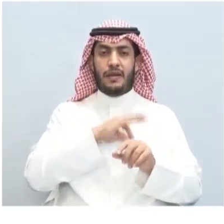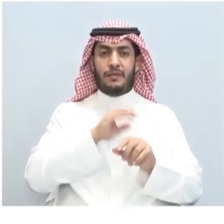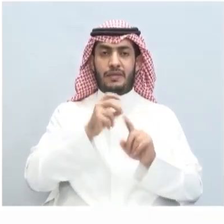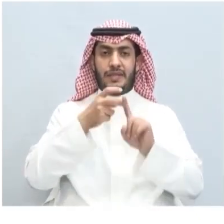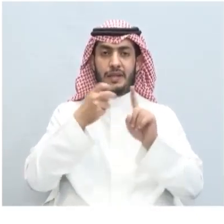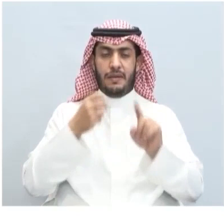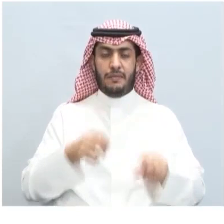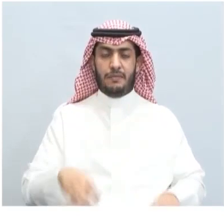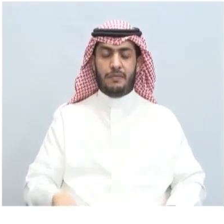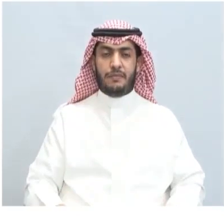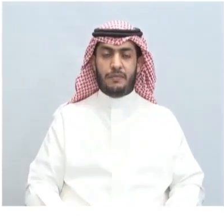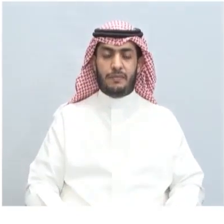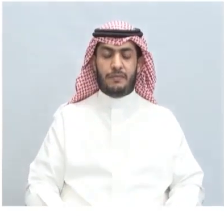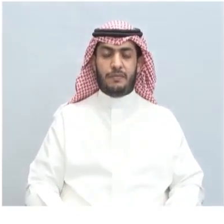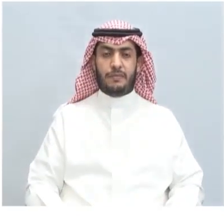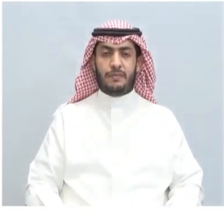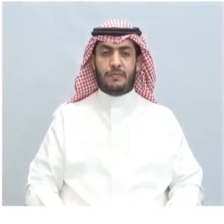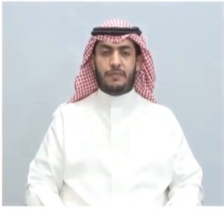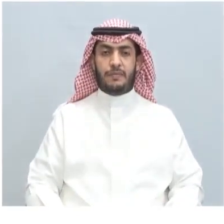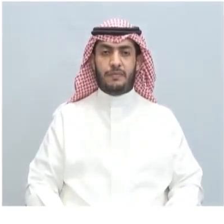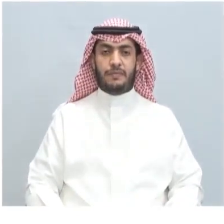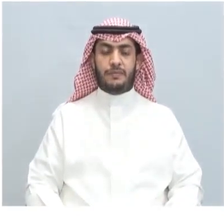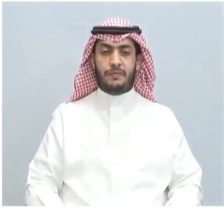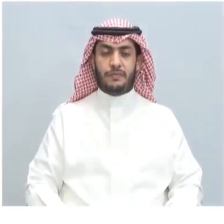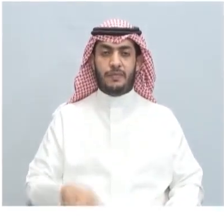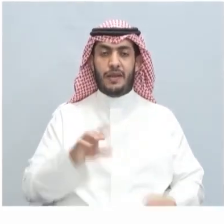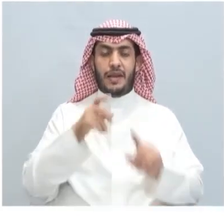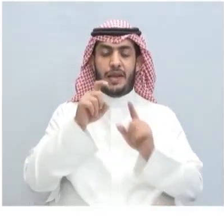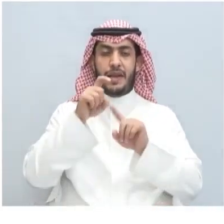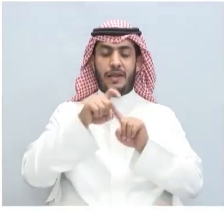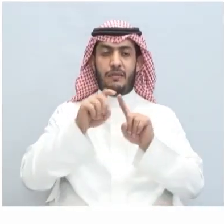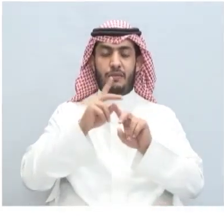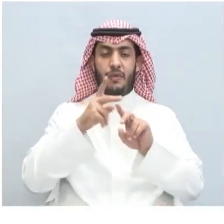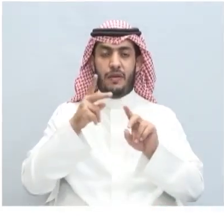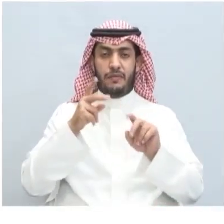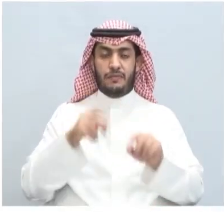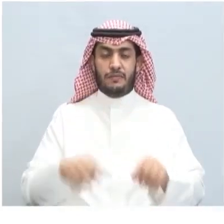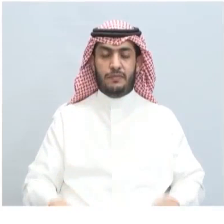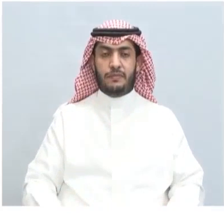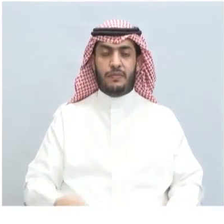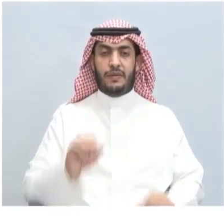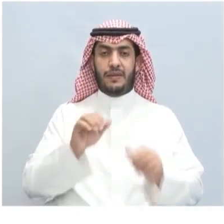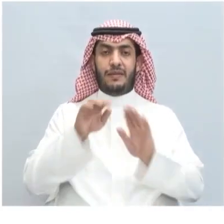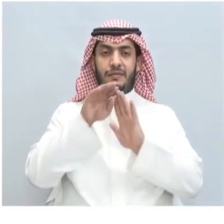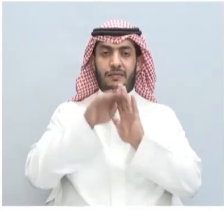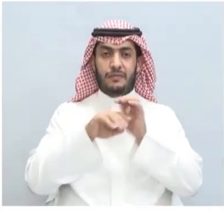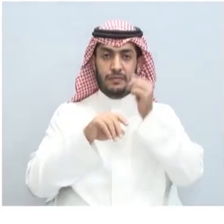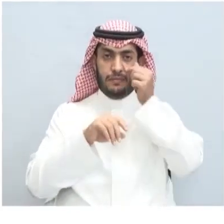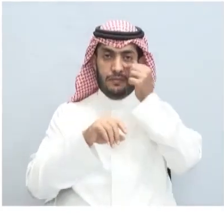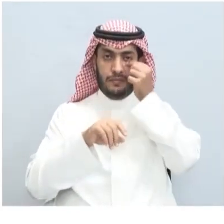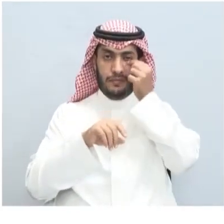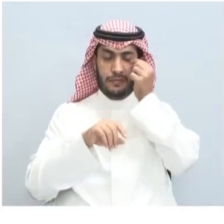السهم بعد ذلك يظهر لدينا هذه النسبه في هذه المعادله ذكرنا